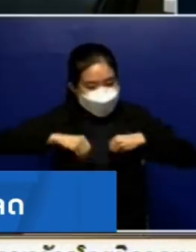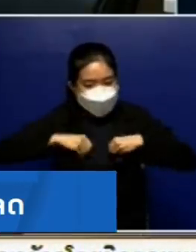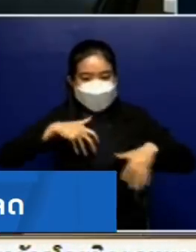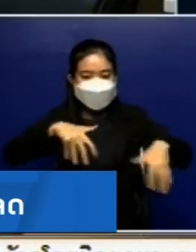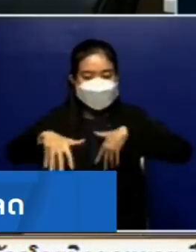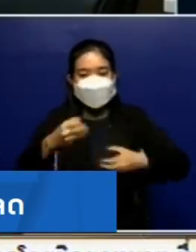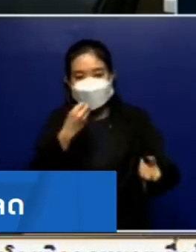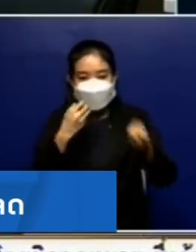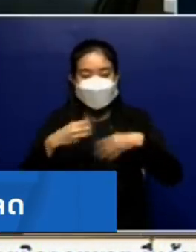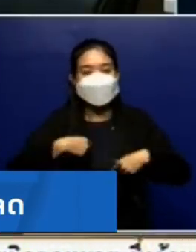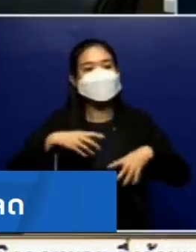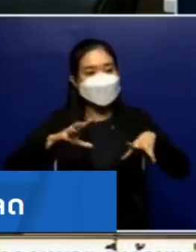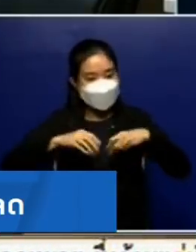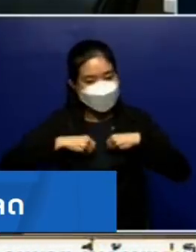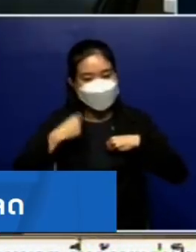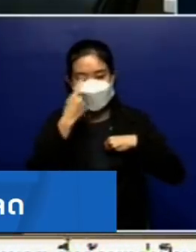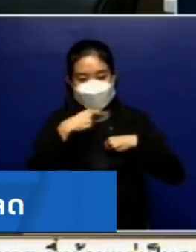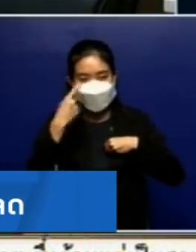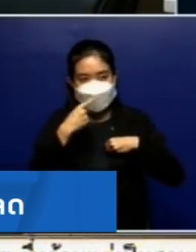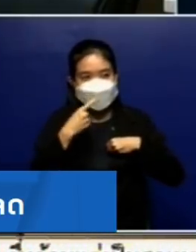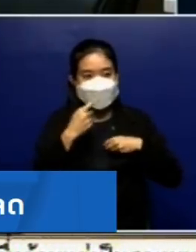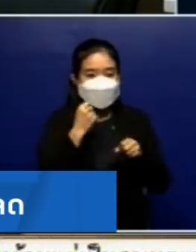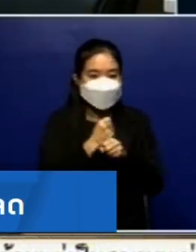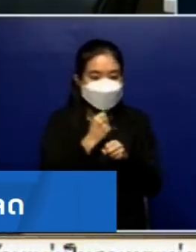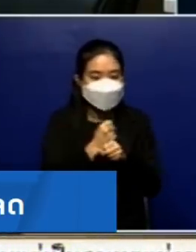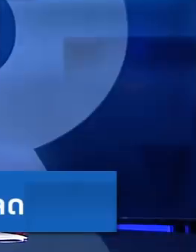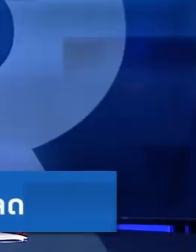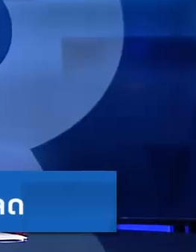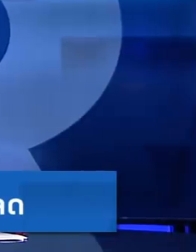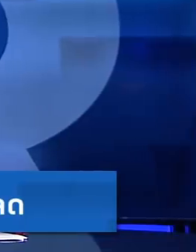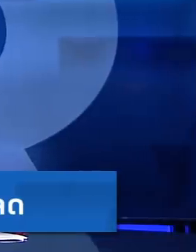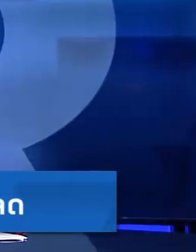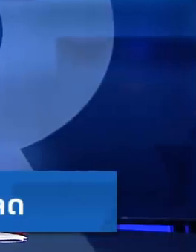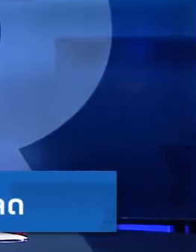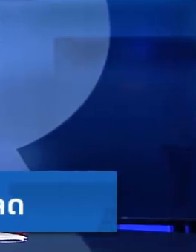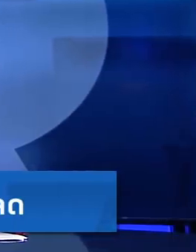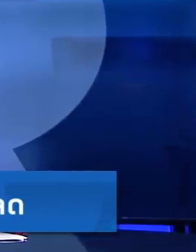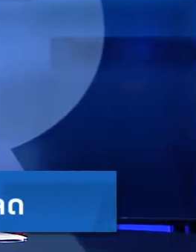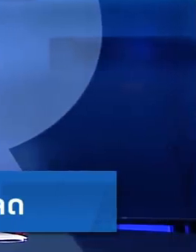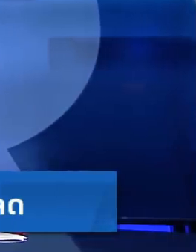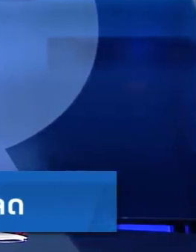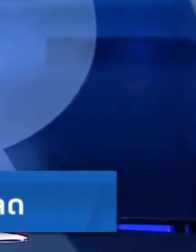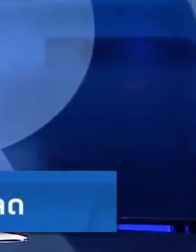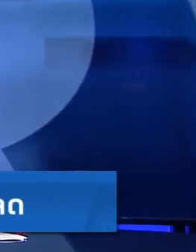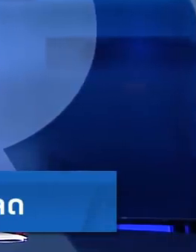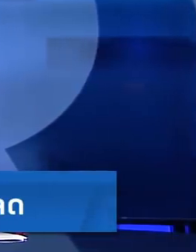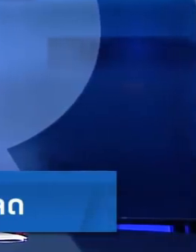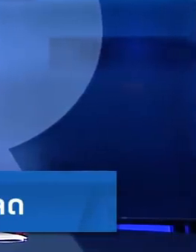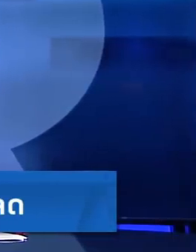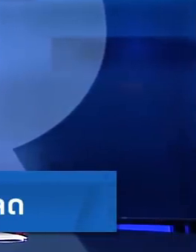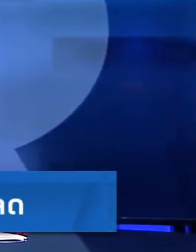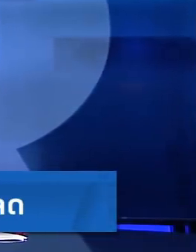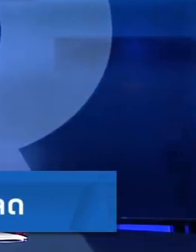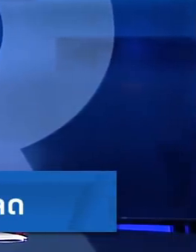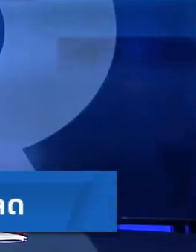วันนี้ก็มันยังไม่มีในเรื่องการทุจริตอะไรต่างเกิดขึ้นในรัฐบาลผม พลเอกประยุทธ์ยืนยันนะครับว่าการบริหารสถานการณ์ตอนนี้งบแบบนี้ถือว่า